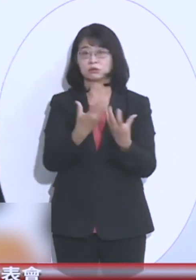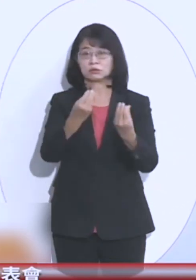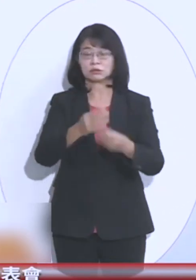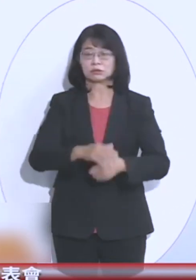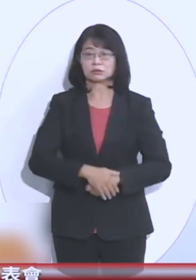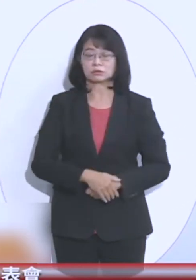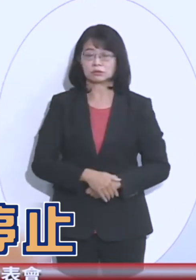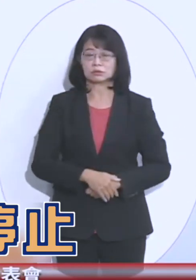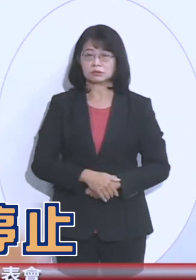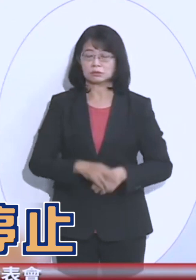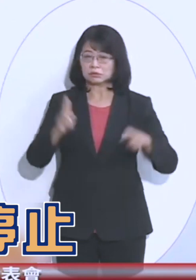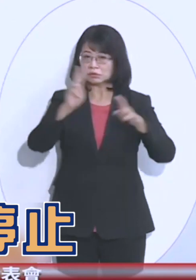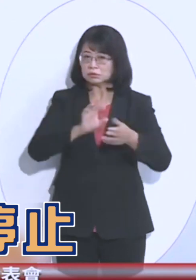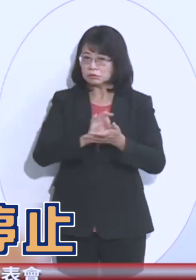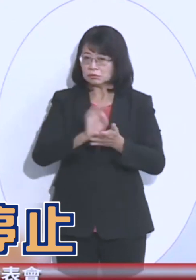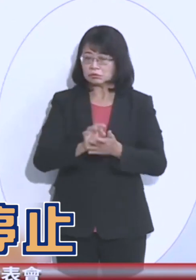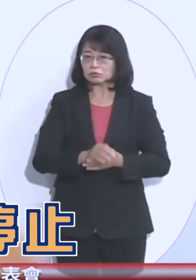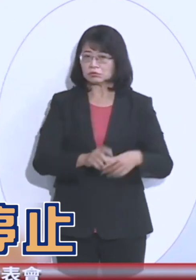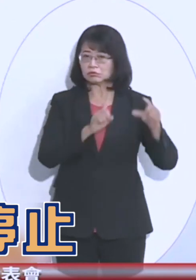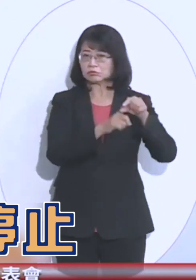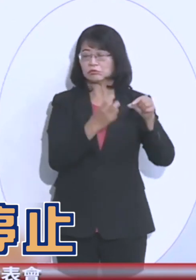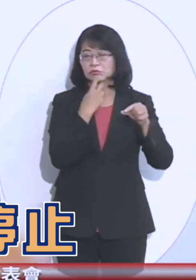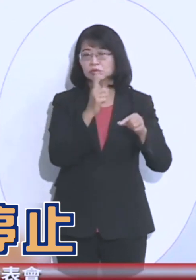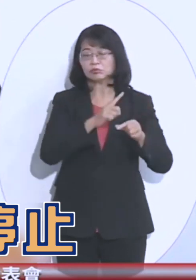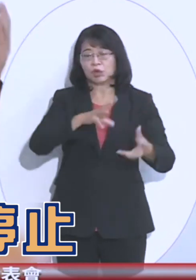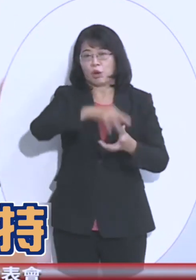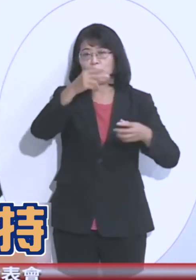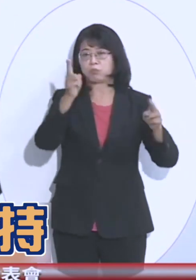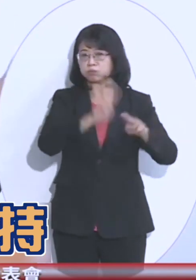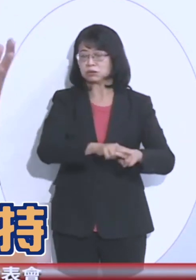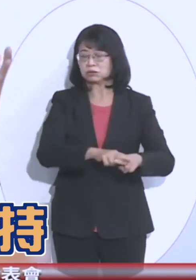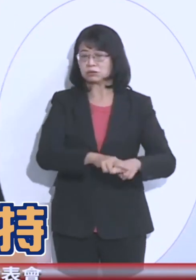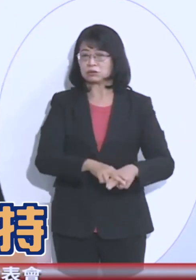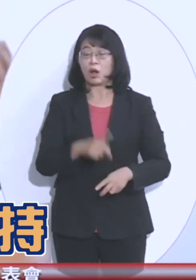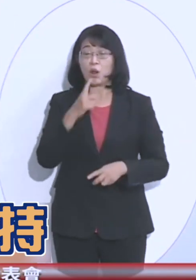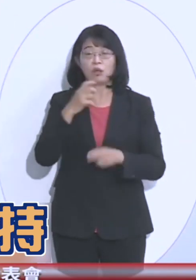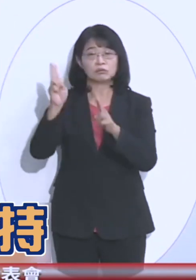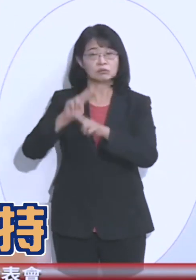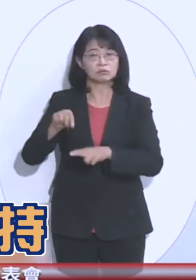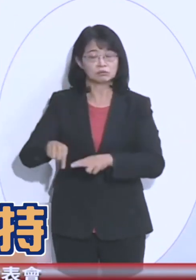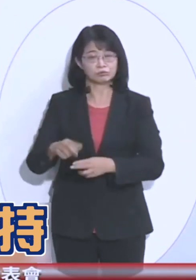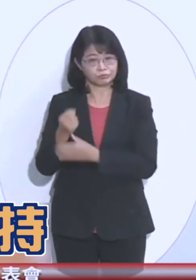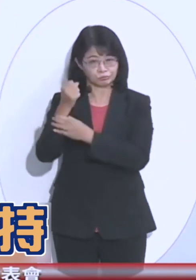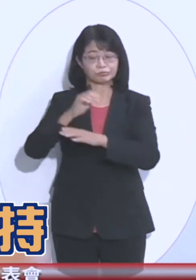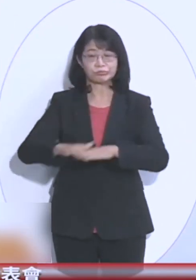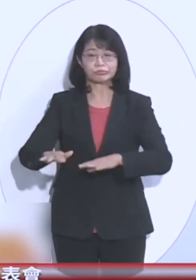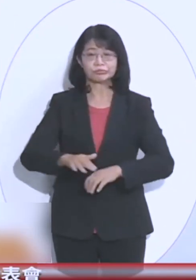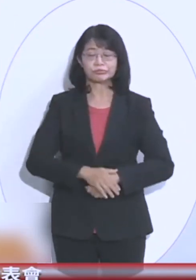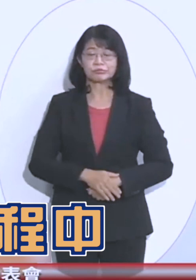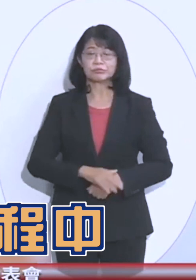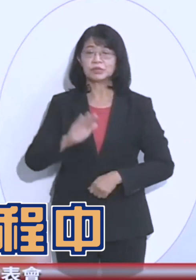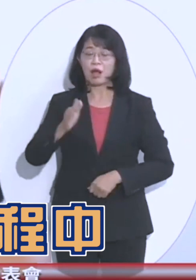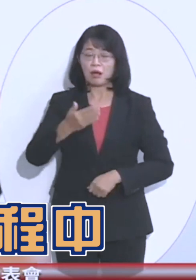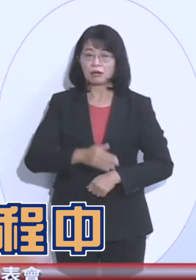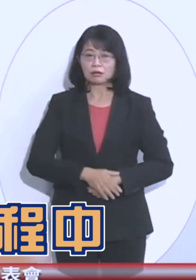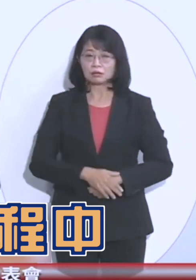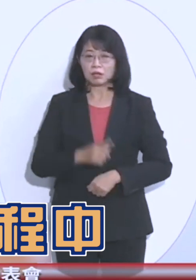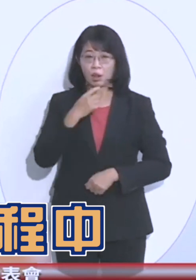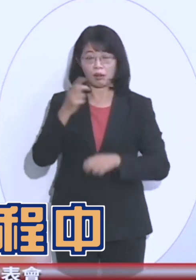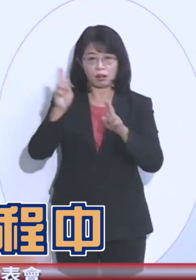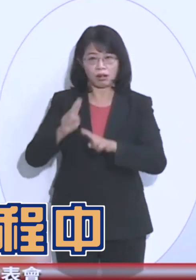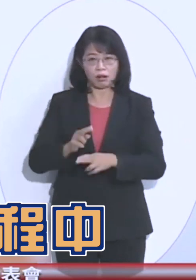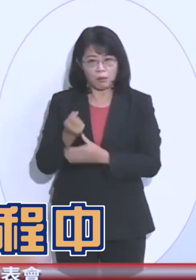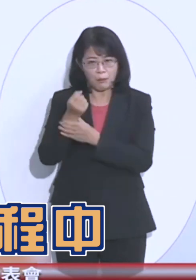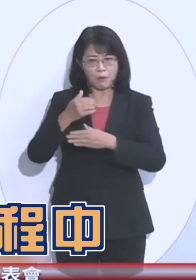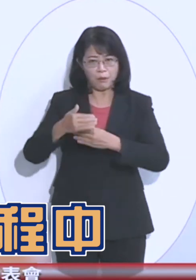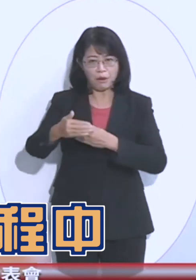能源政策，中央讲核能要停止，那么绿能咱会支持。不过伫绿能支持